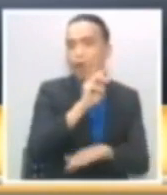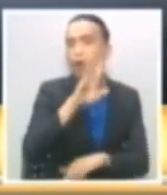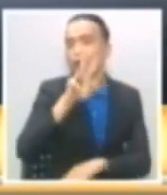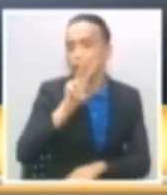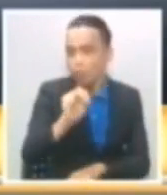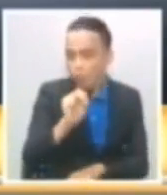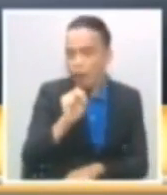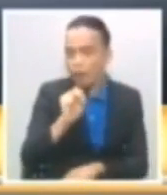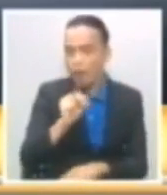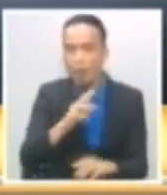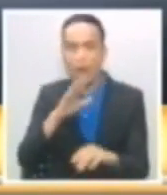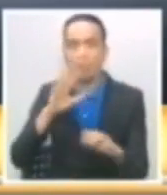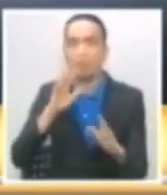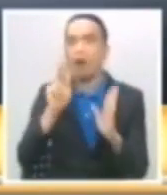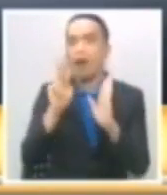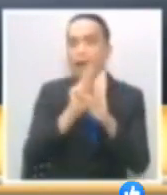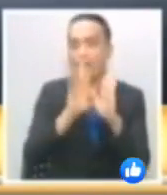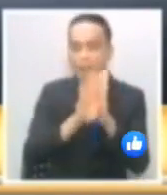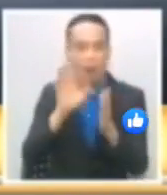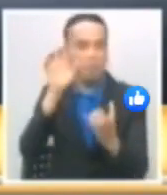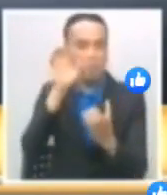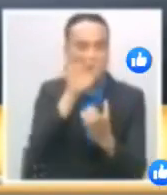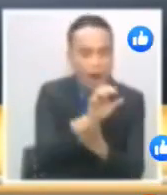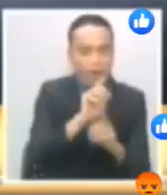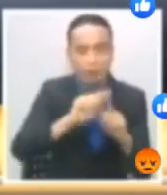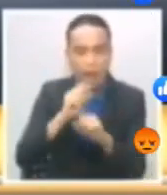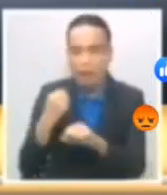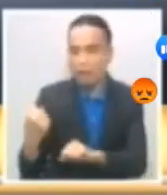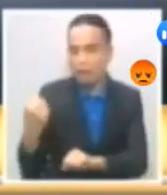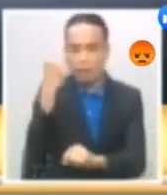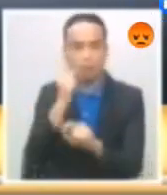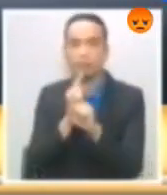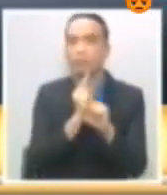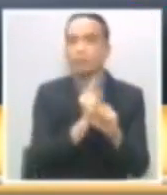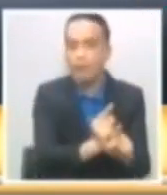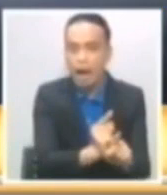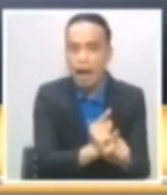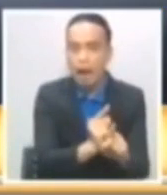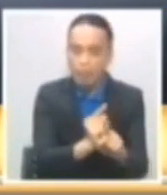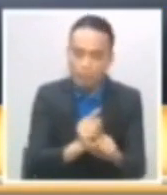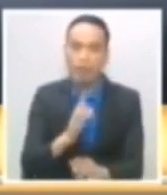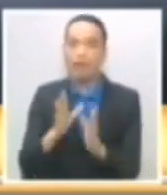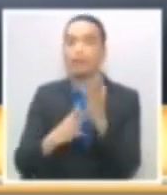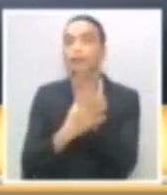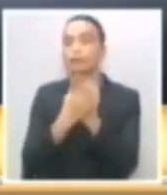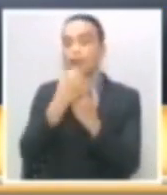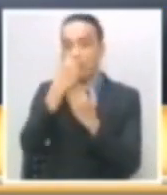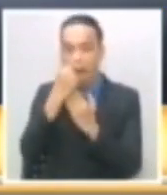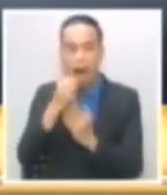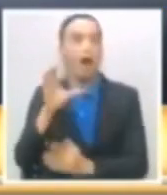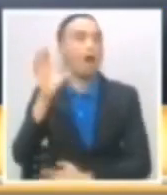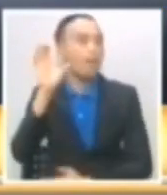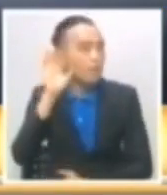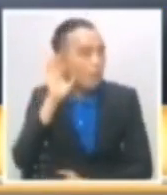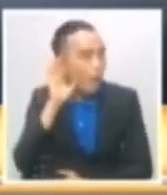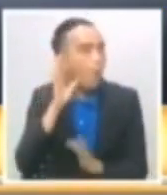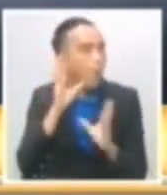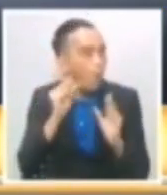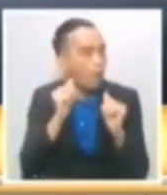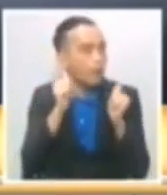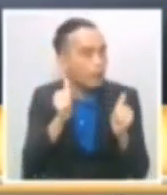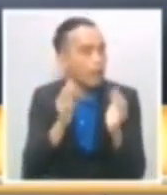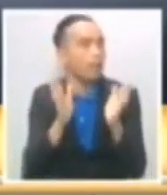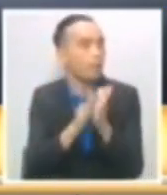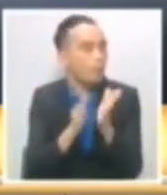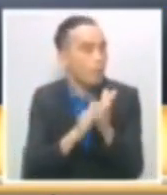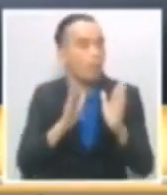าพไปสู่พี่น้องประชาชนที่ดีขึ้นทำให้สภาน่าเชื่อถือขึ้นการที่ท่านประธานนั้นปฏิบั